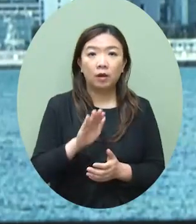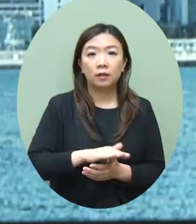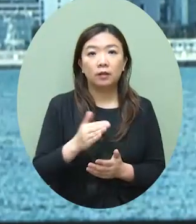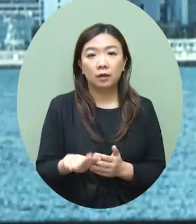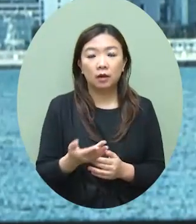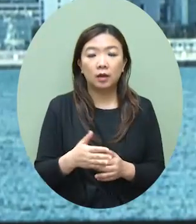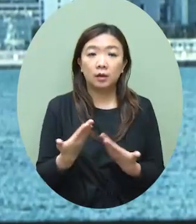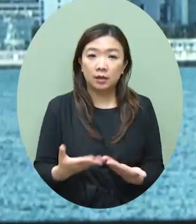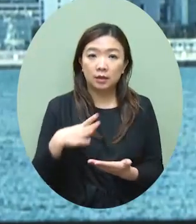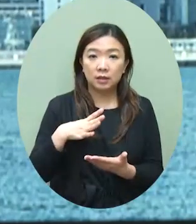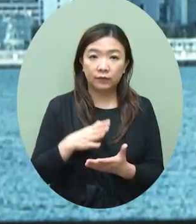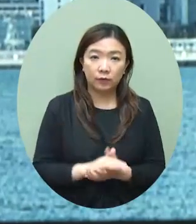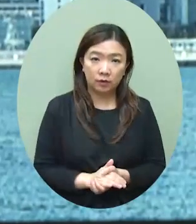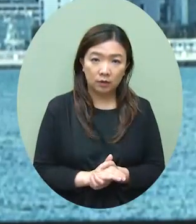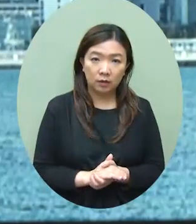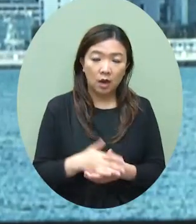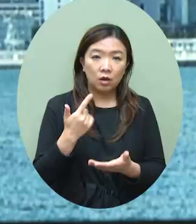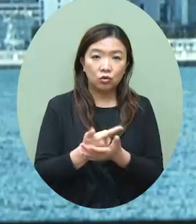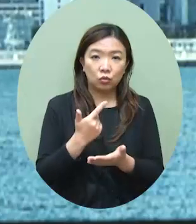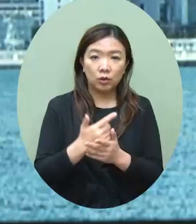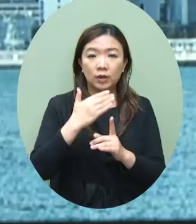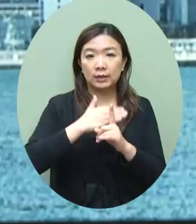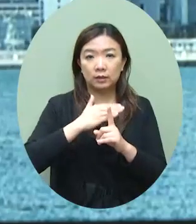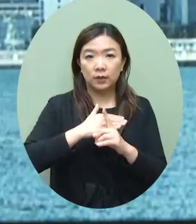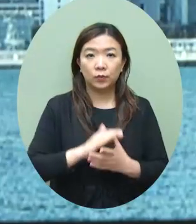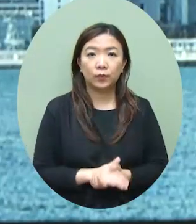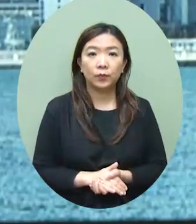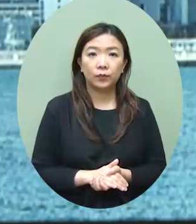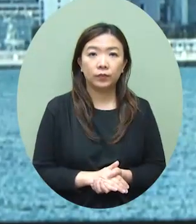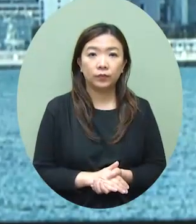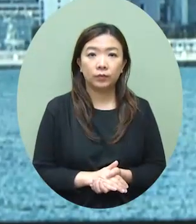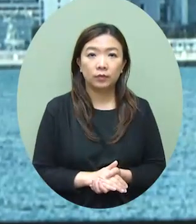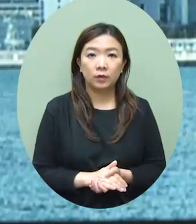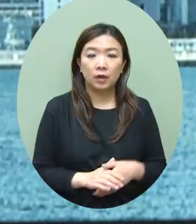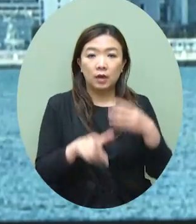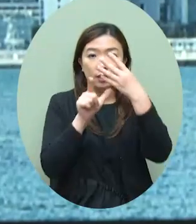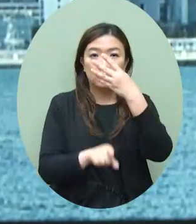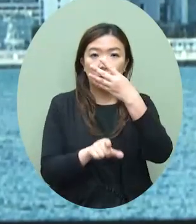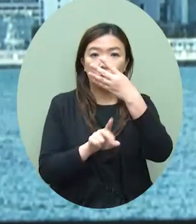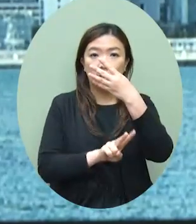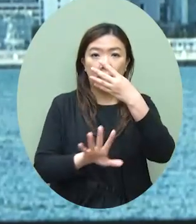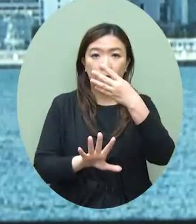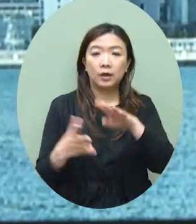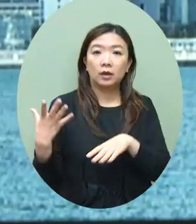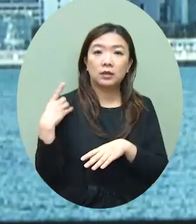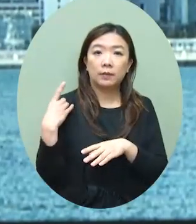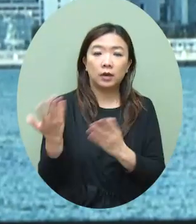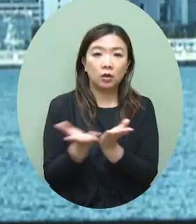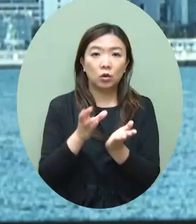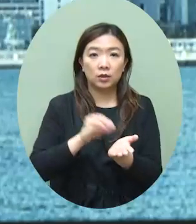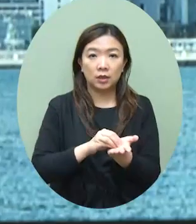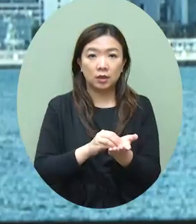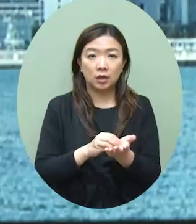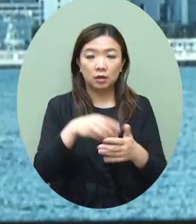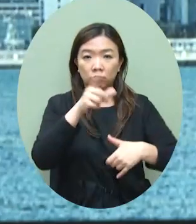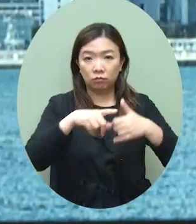個趨勢呢係一個重要嘅指標嚟嘅。4月25日即係昨天嘅確診嘅個